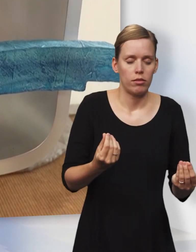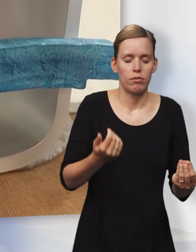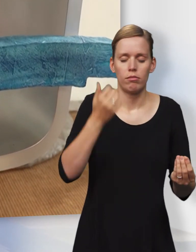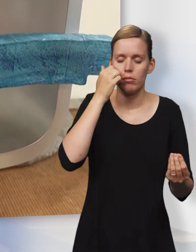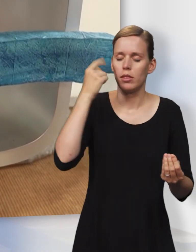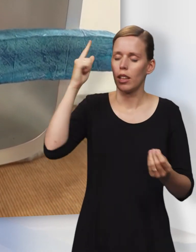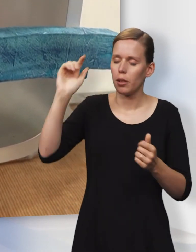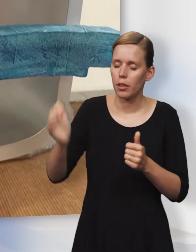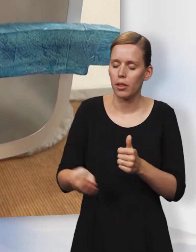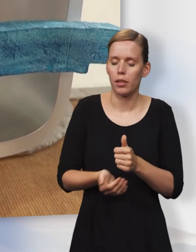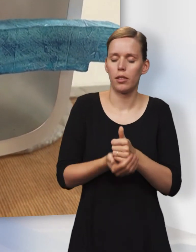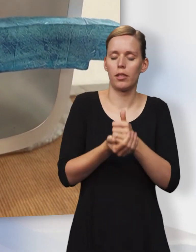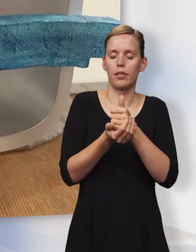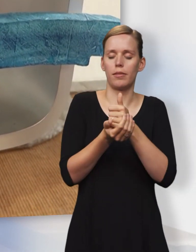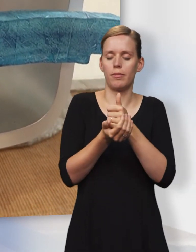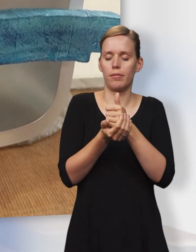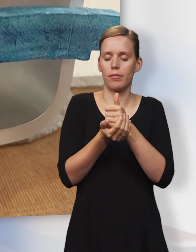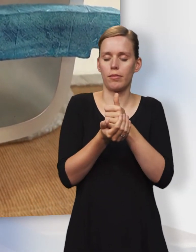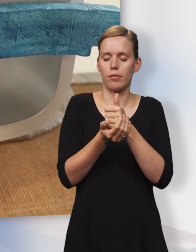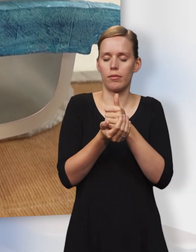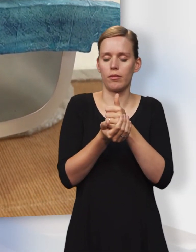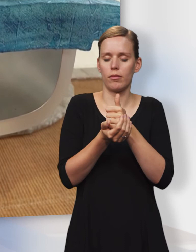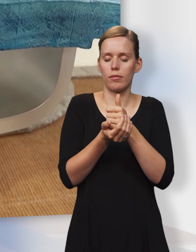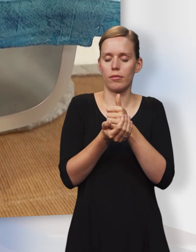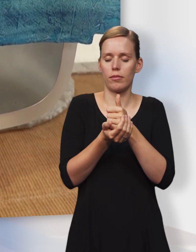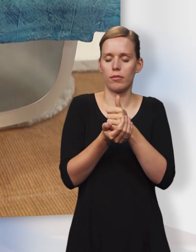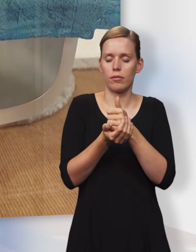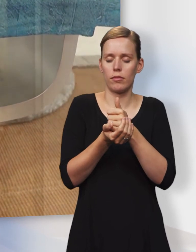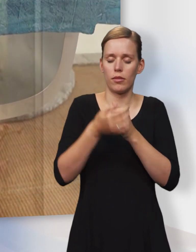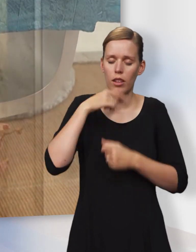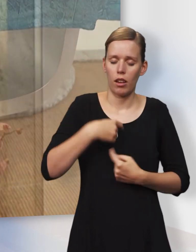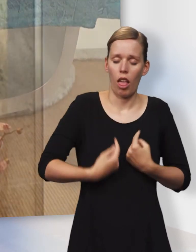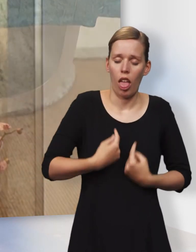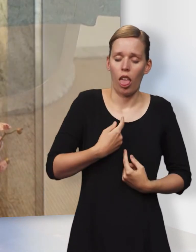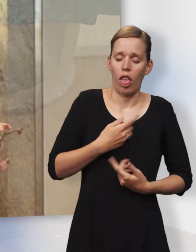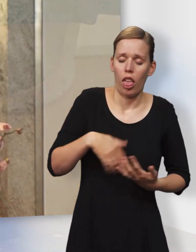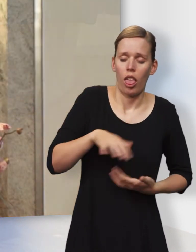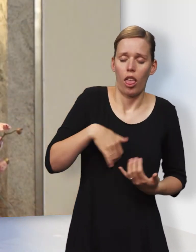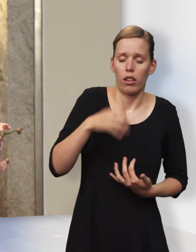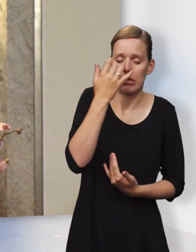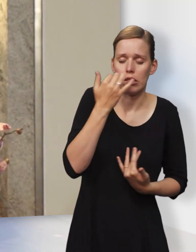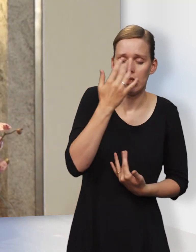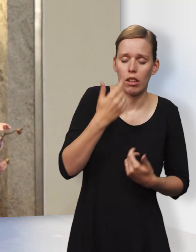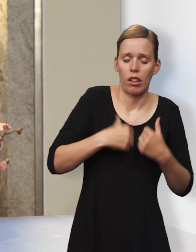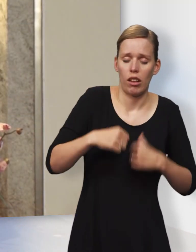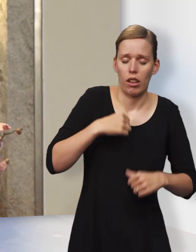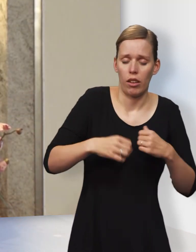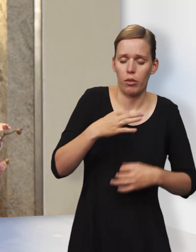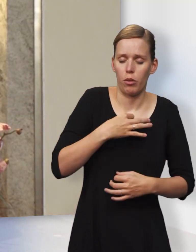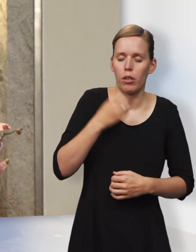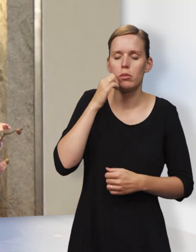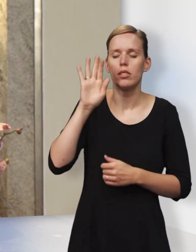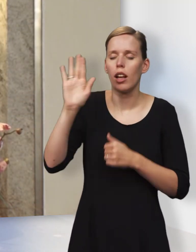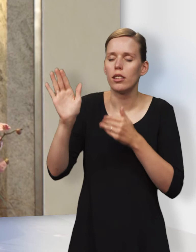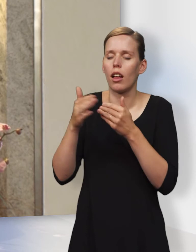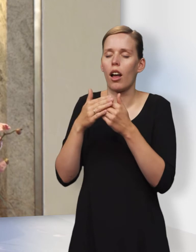berge uns in deinen Händen. Wenn die Unruhe uns quält, lass uns Ruhe finden in deiner